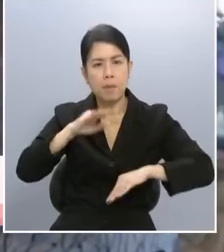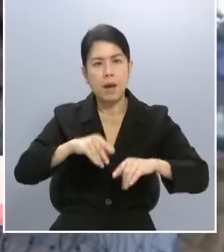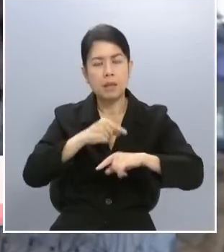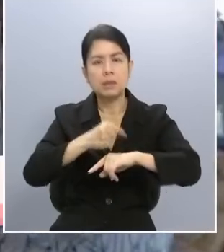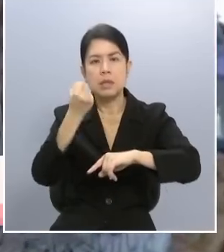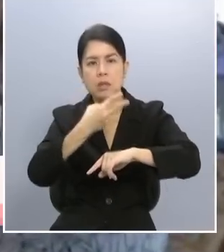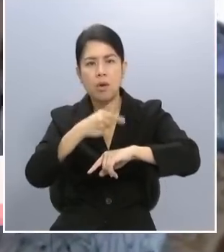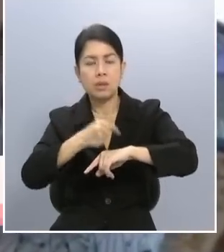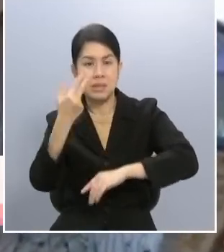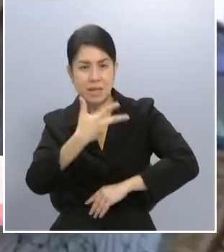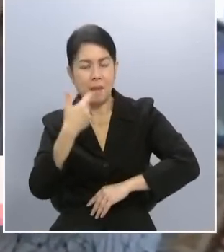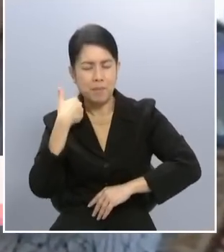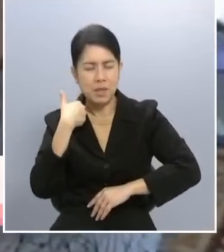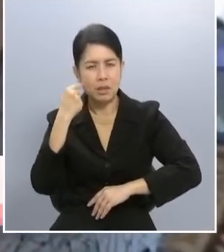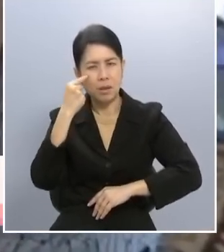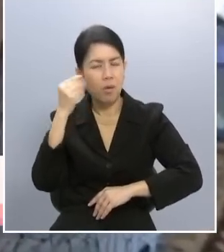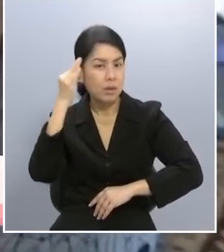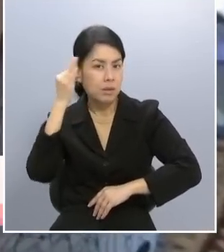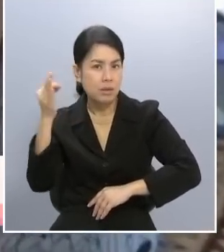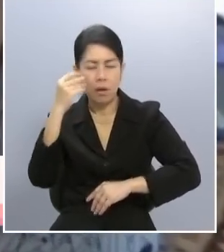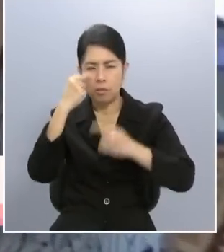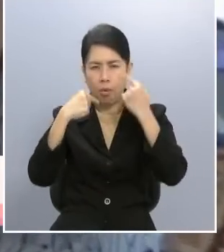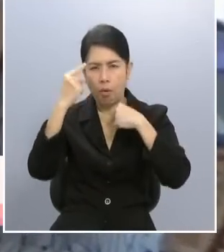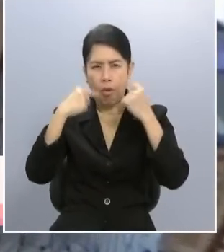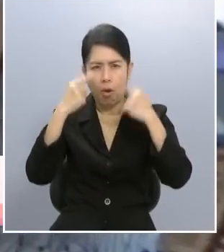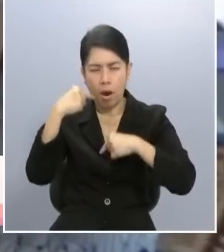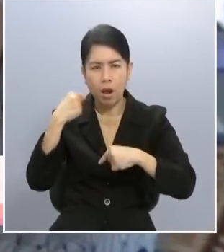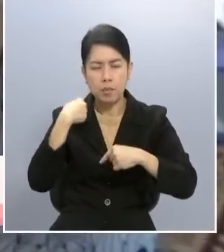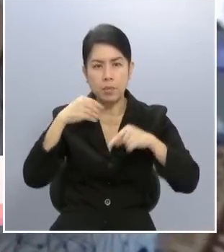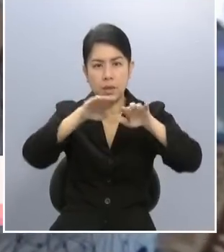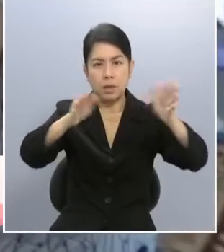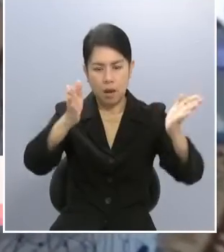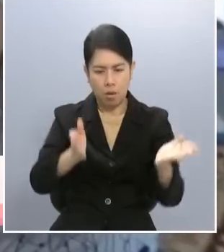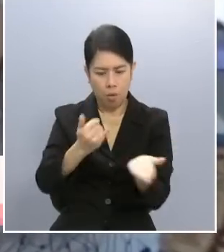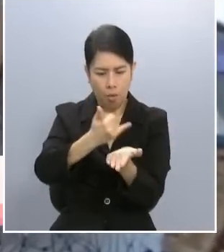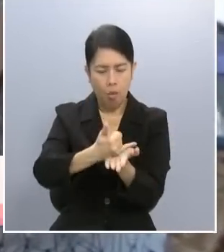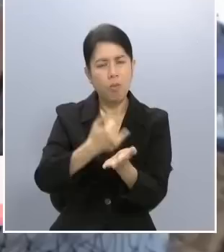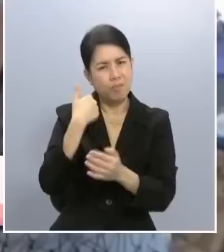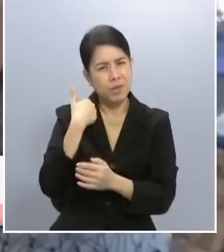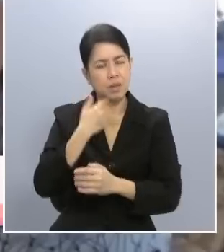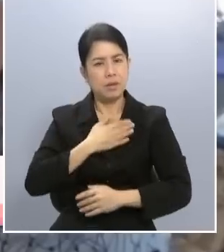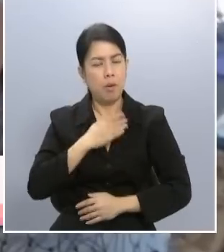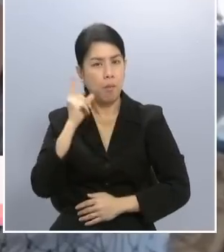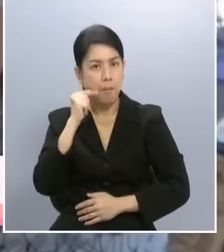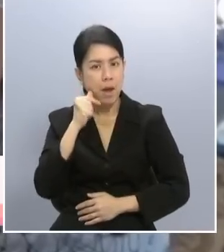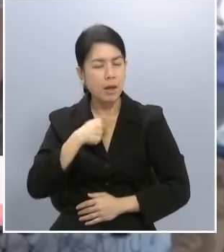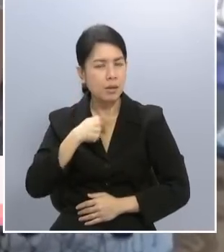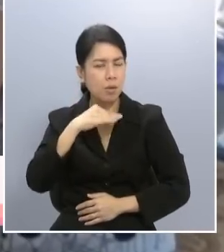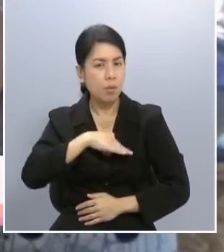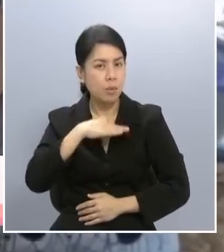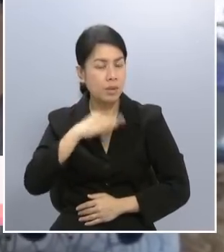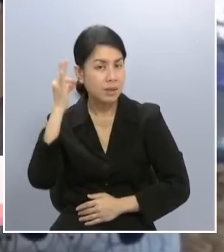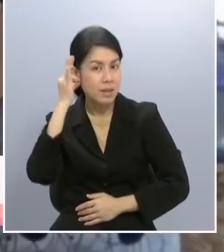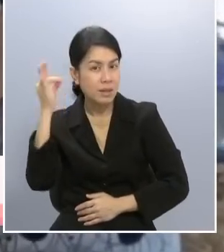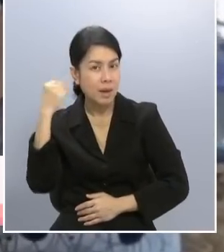ตอนนั้นญาติๆที่มานอนเฝ้าศพในศาลาหลับกันไปหมดแล้วแม่ได้ยินคนเดียวแม่เลยลุกขึ้นมา